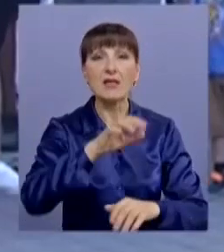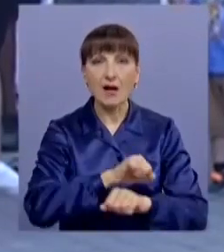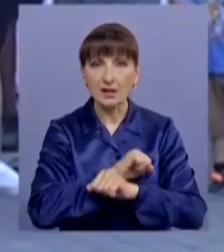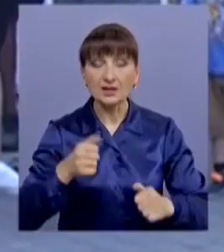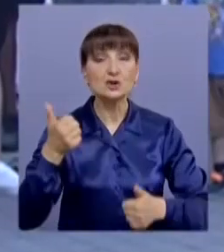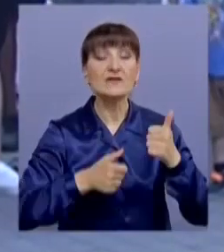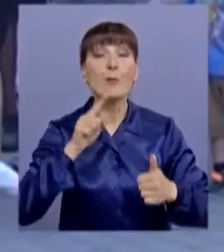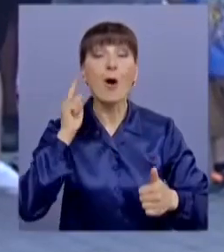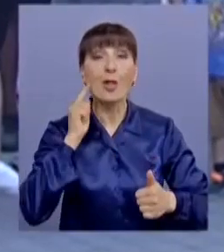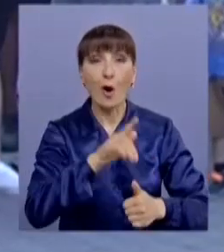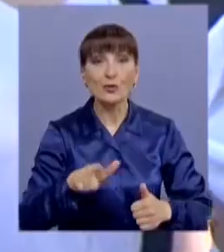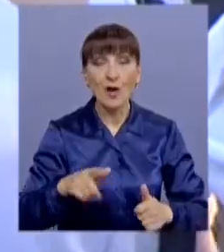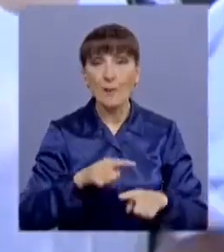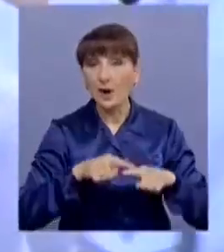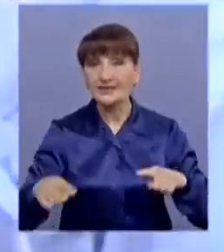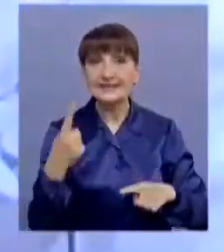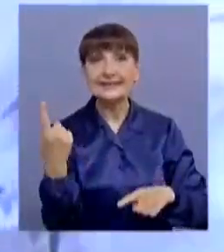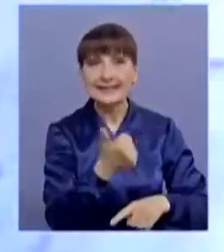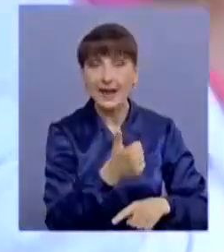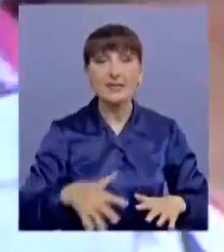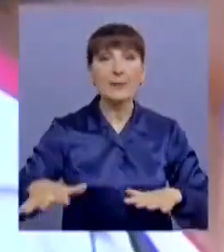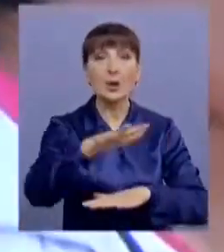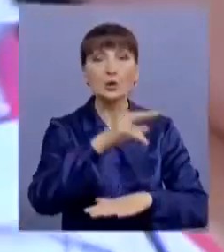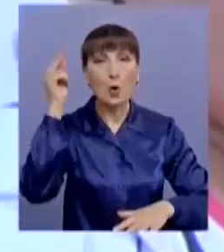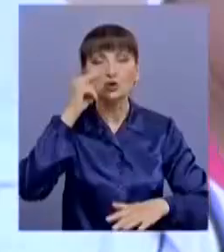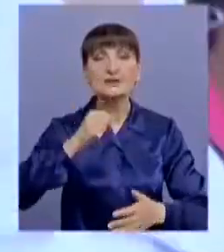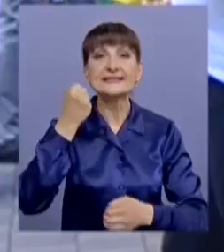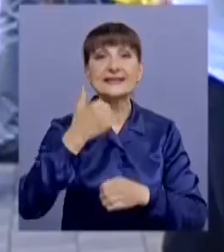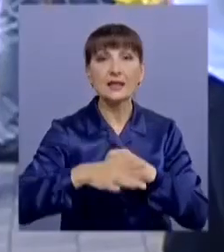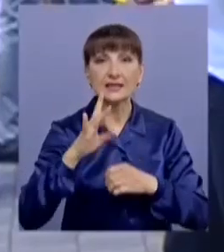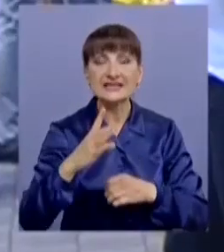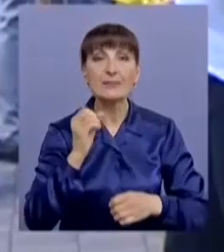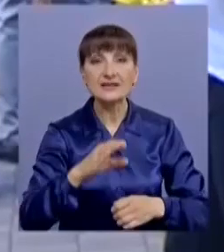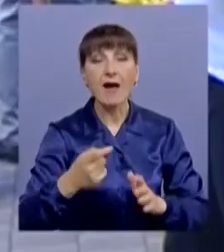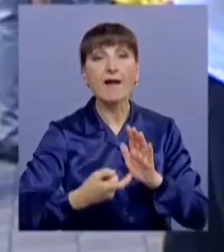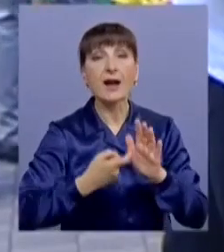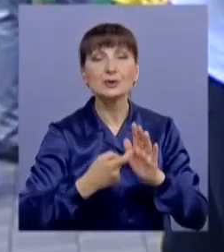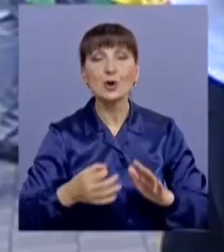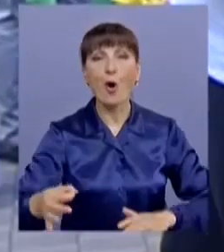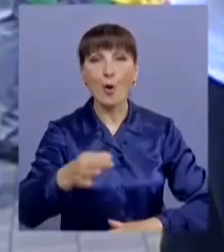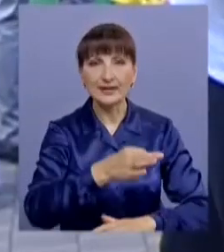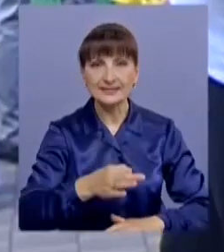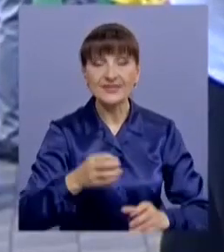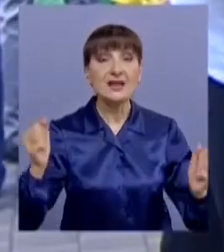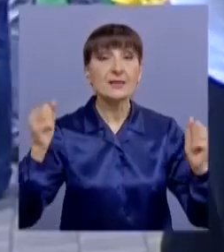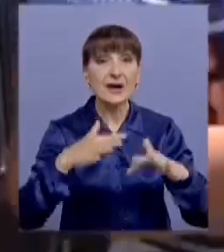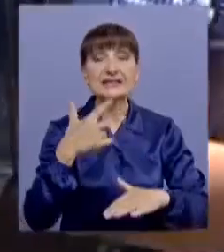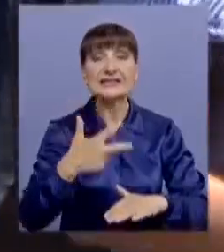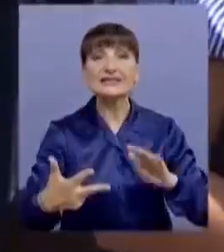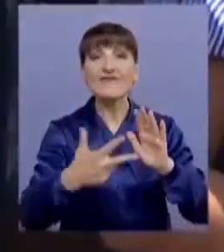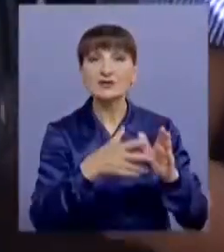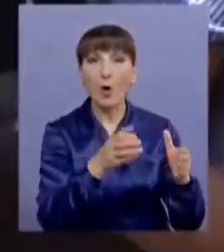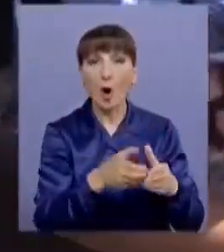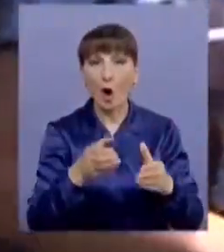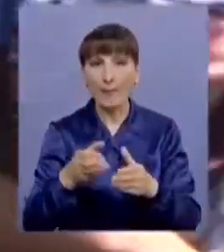Соревнования юных патриотов проходили в течение недели на полигоне учебного центра «Спасск» Карагандинской области, где собрались 38